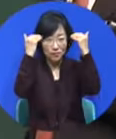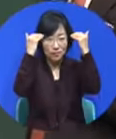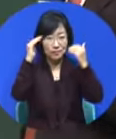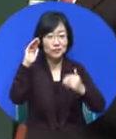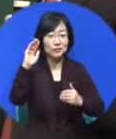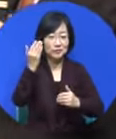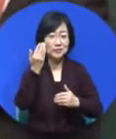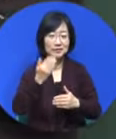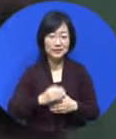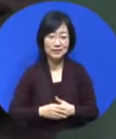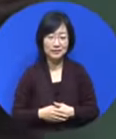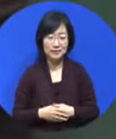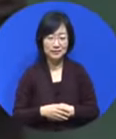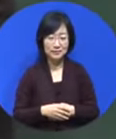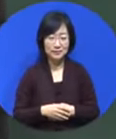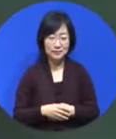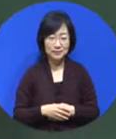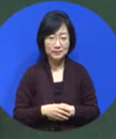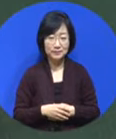겁니다